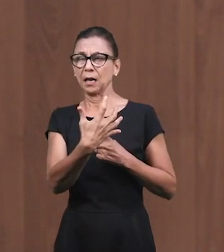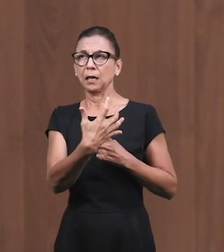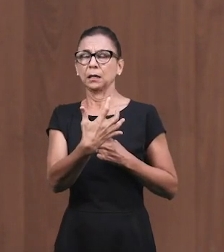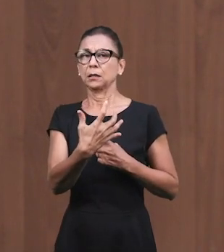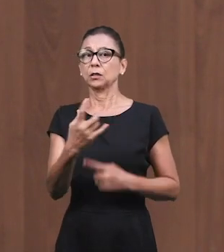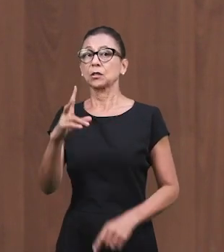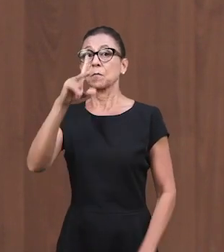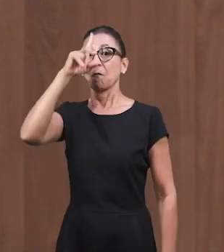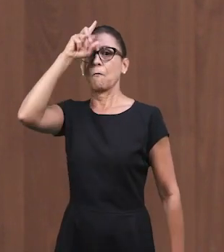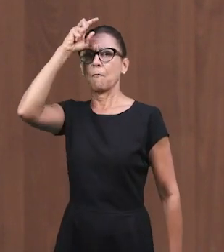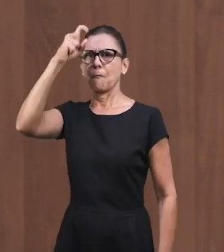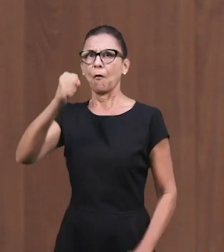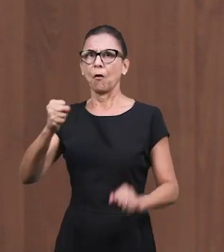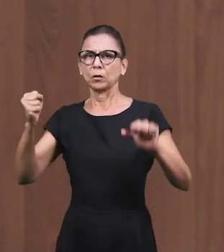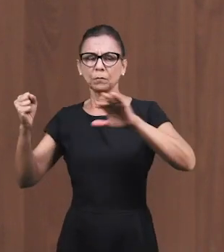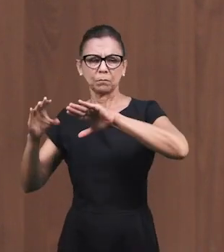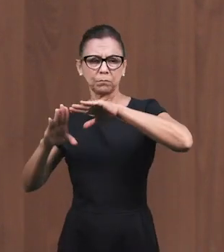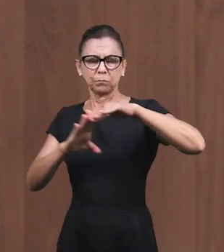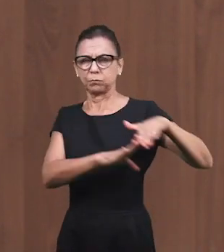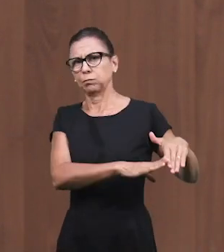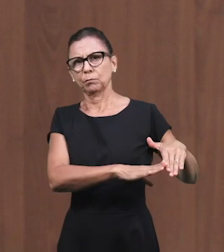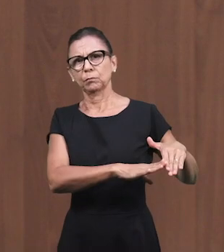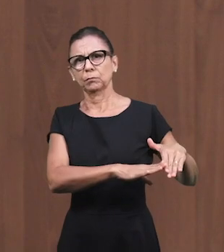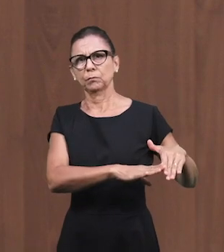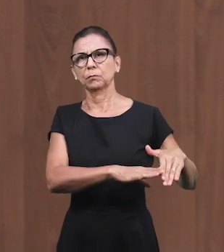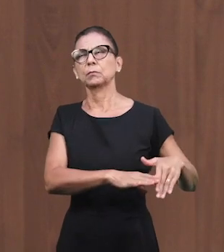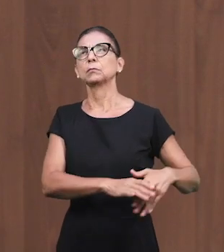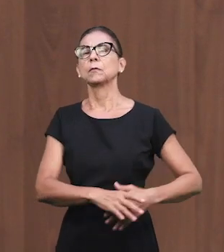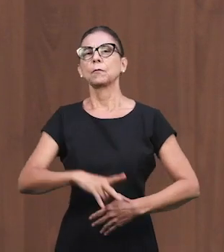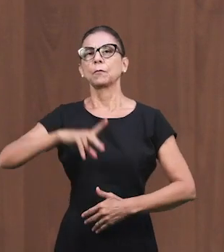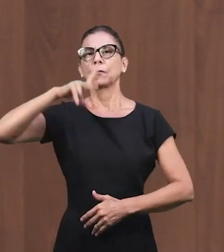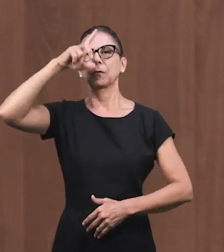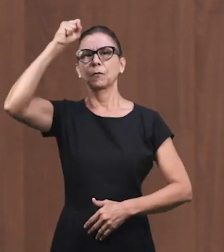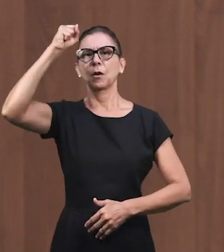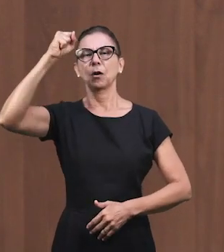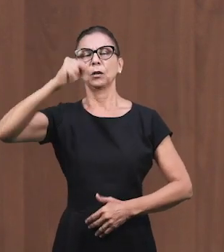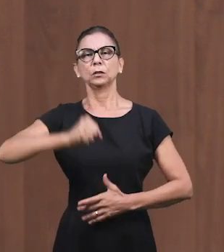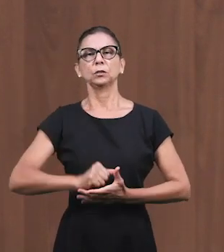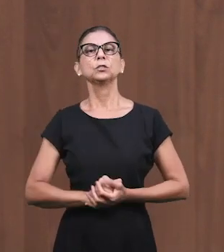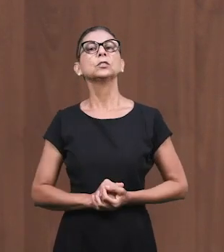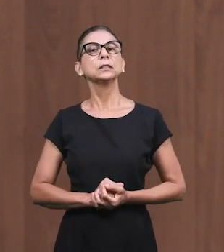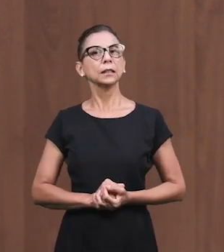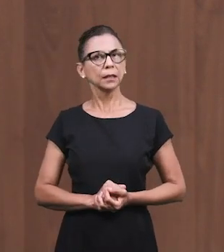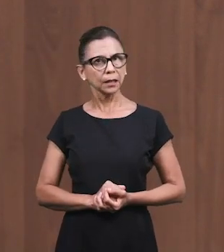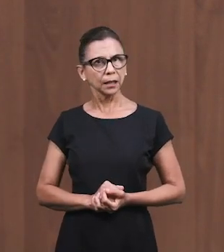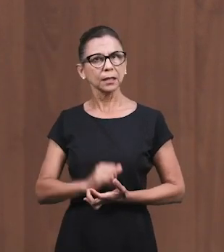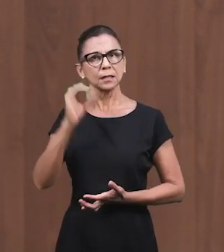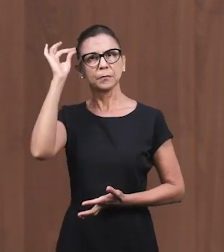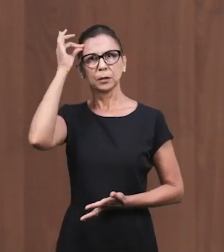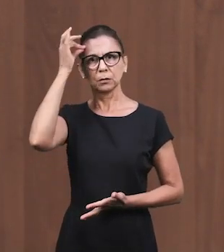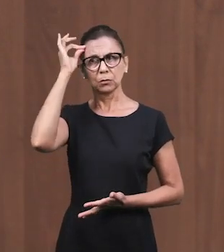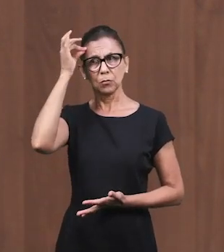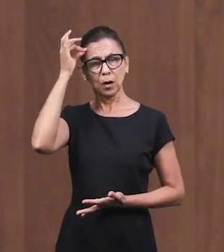erronées, nous allons être fortifiés dans le Seigneur, fortifiés en Jésus.